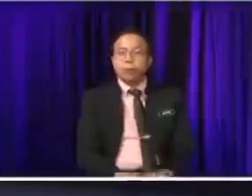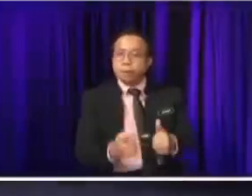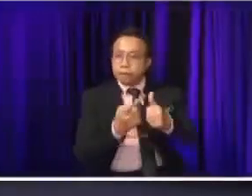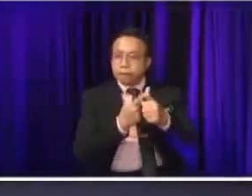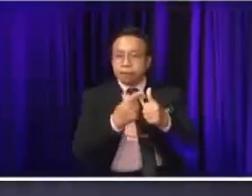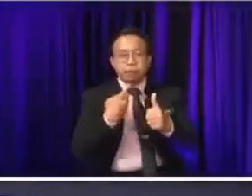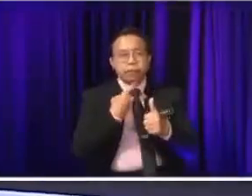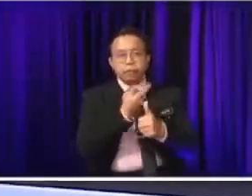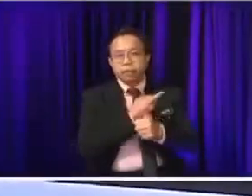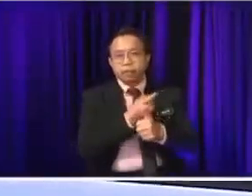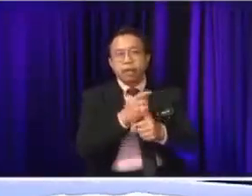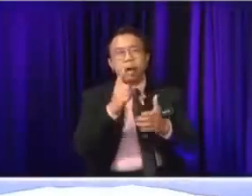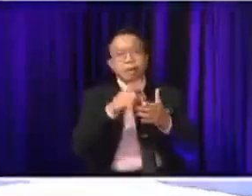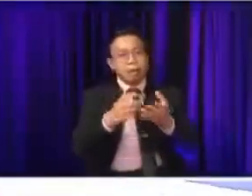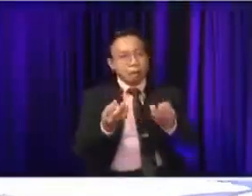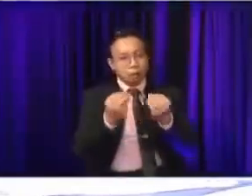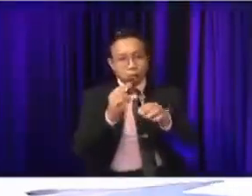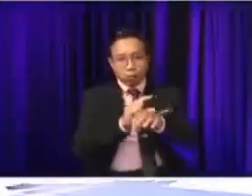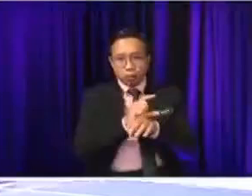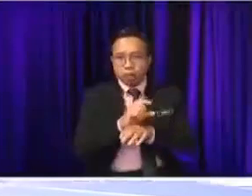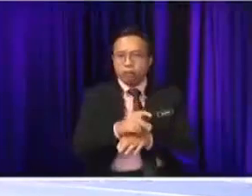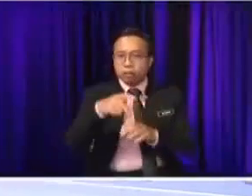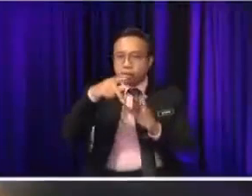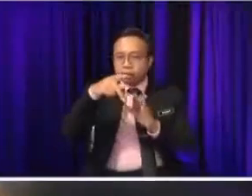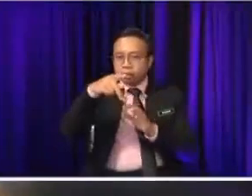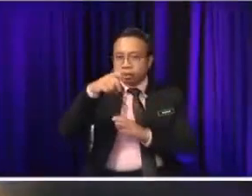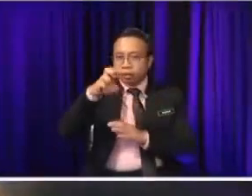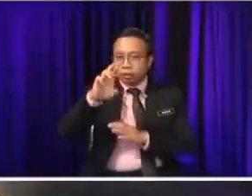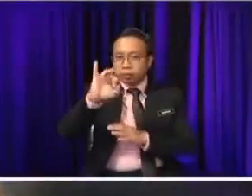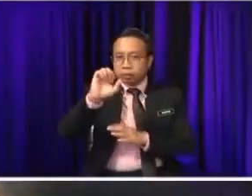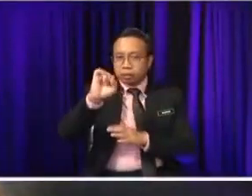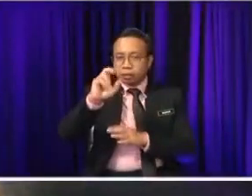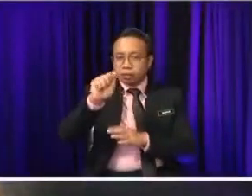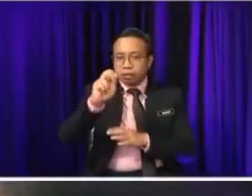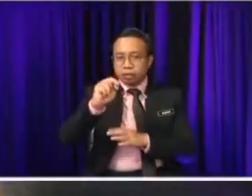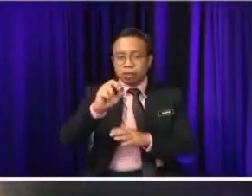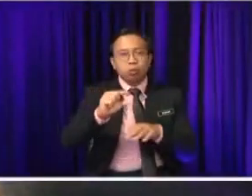sekali kita ketentukan presiden Apa jadi di sini Saya memilih Presiden